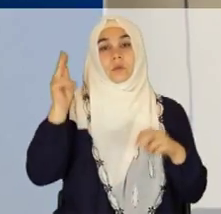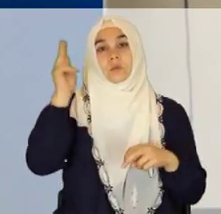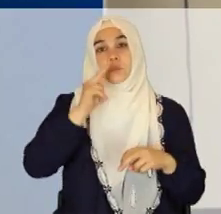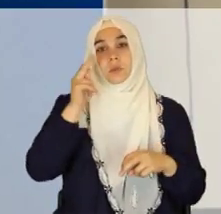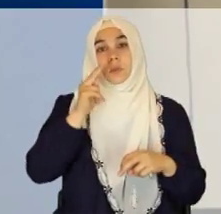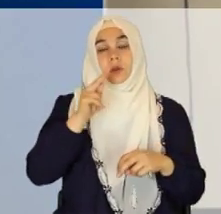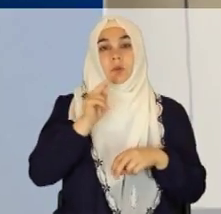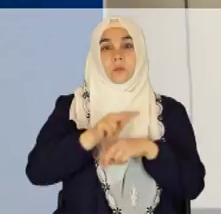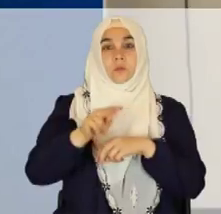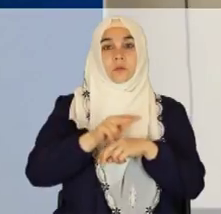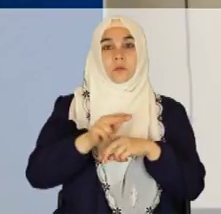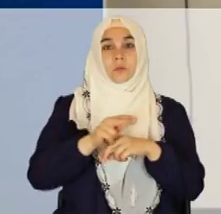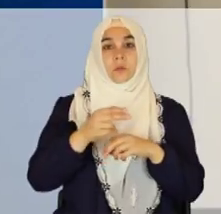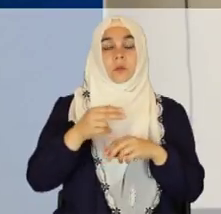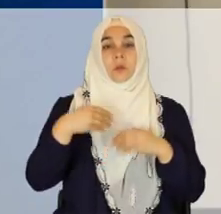bag'ishladik.